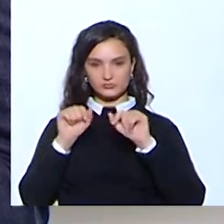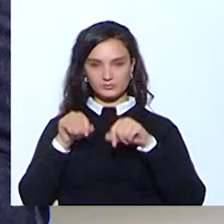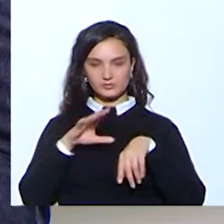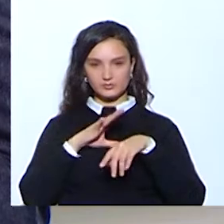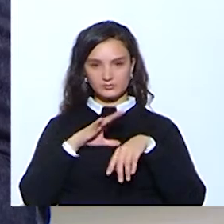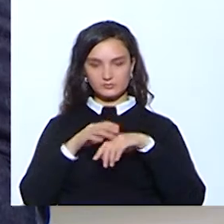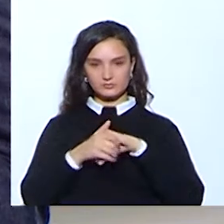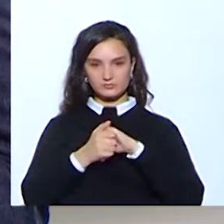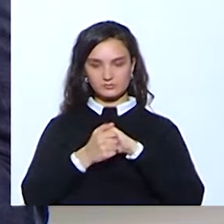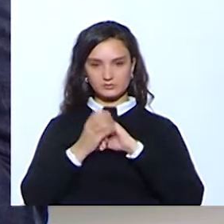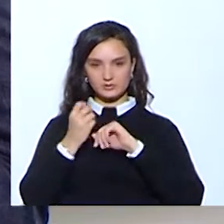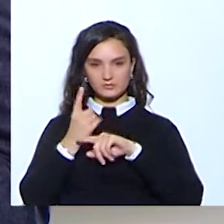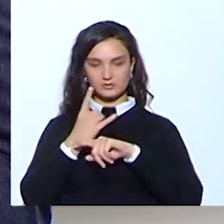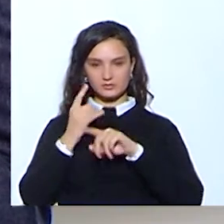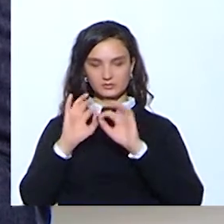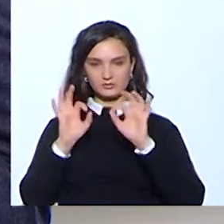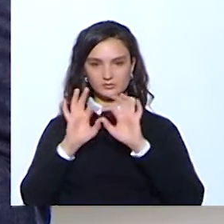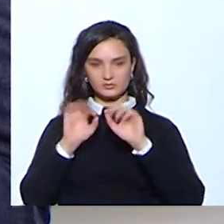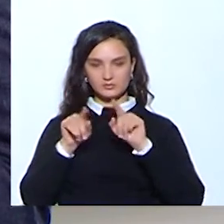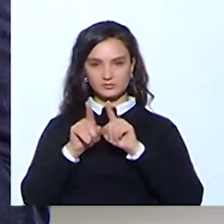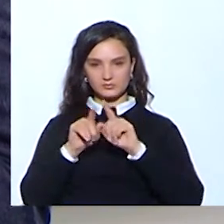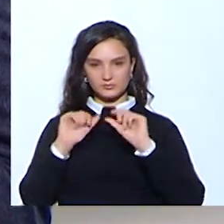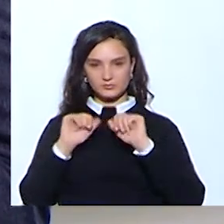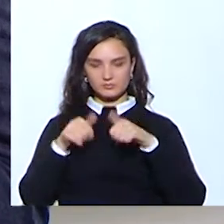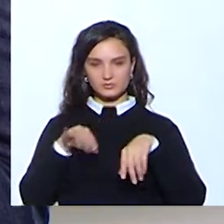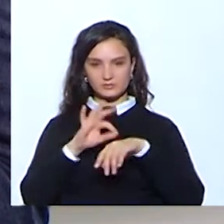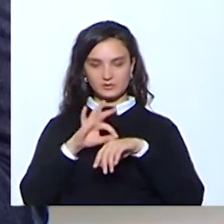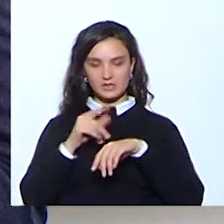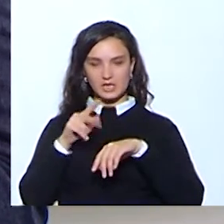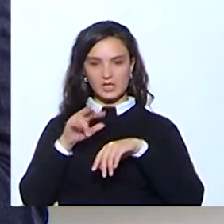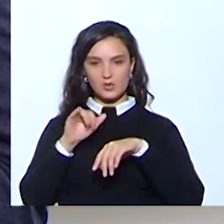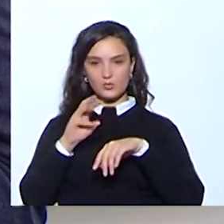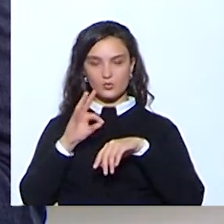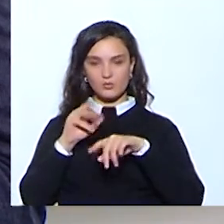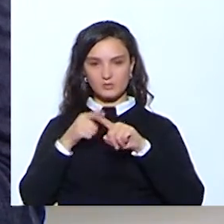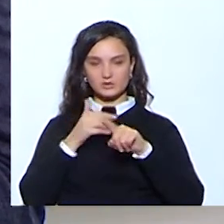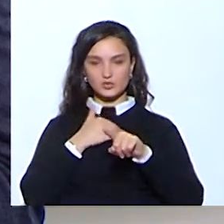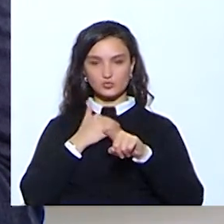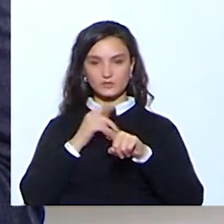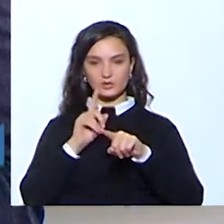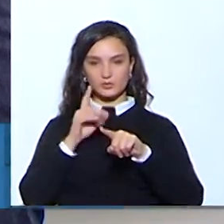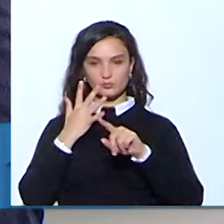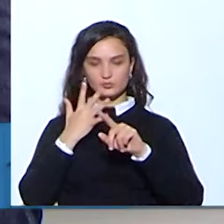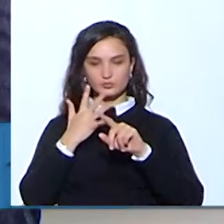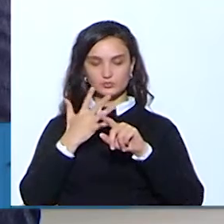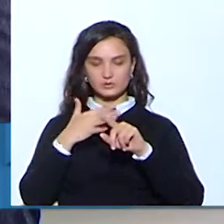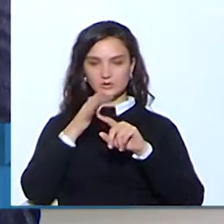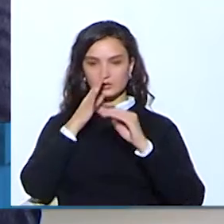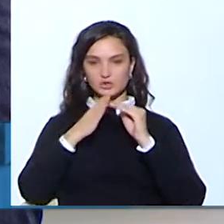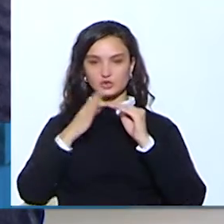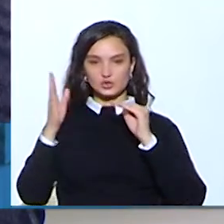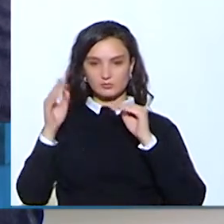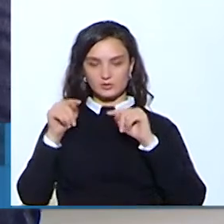იყოს კიდევ ერთხელ ეძახით ესეთ ტიპის დაავადება, როგორც არის გლაუკომა. ამიტომაც სასურველია, რომ 50 წლის ასაკის